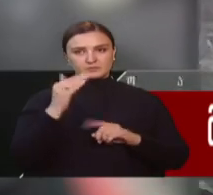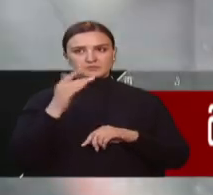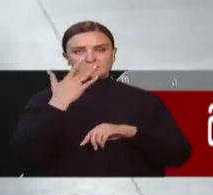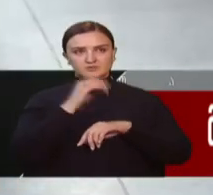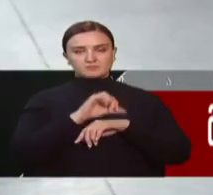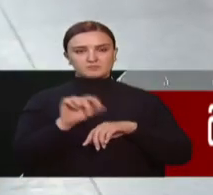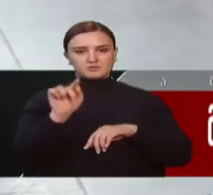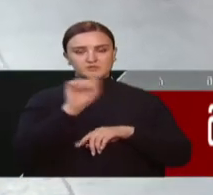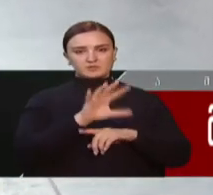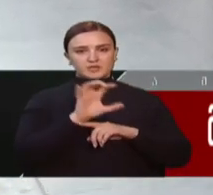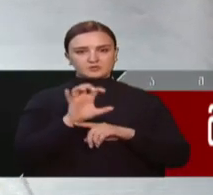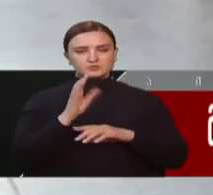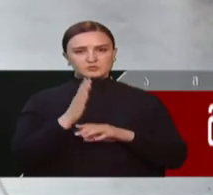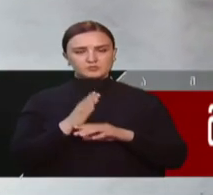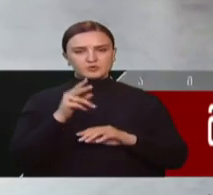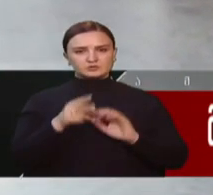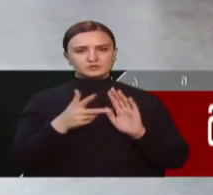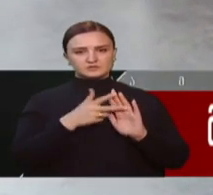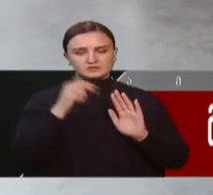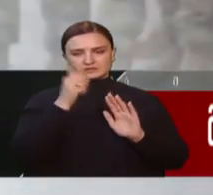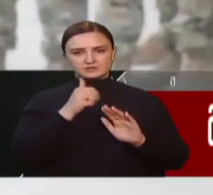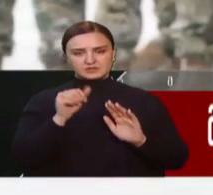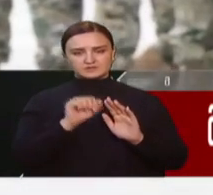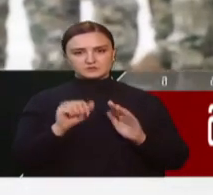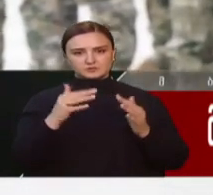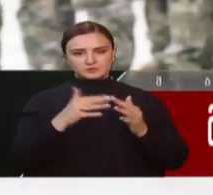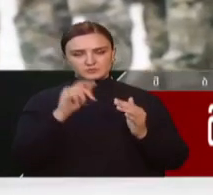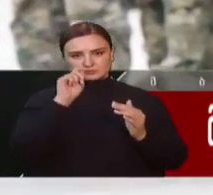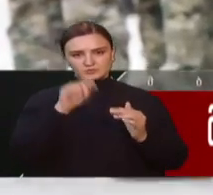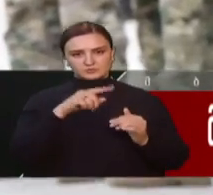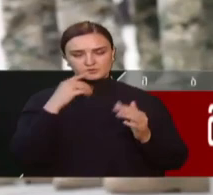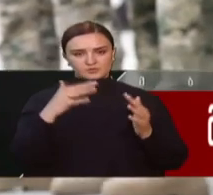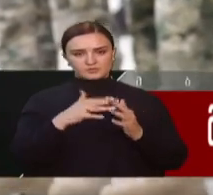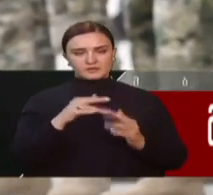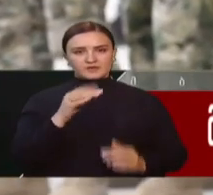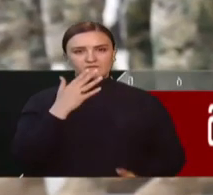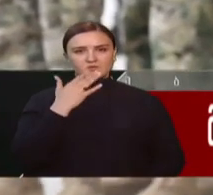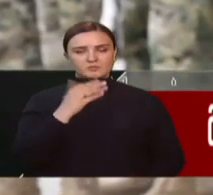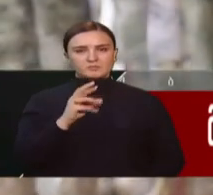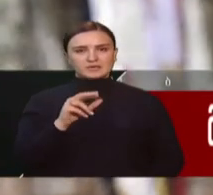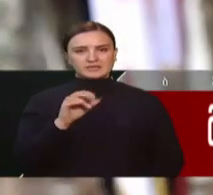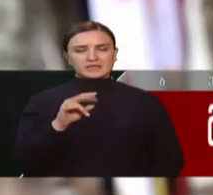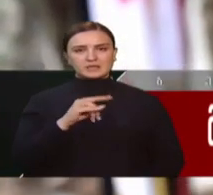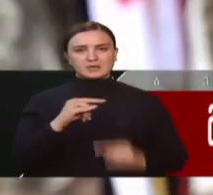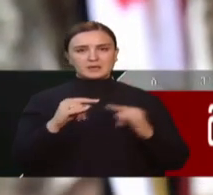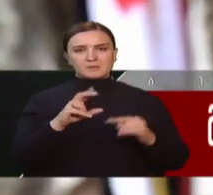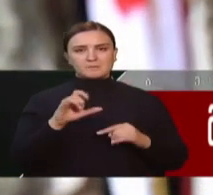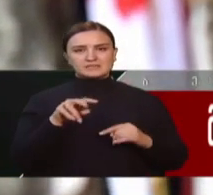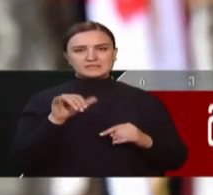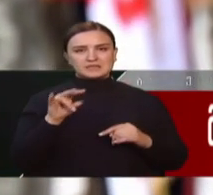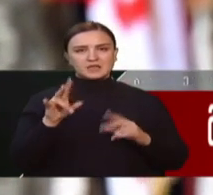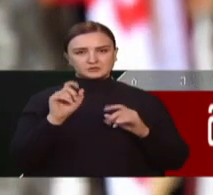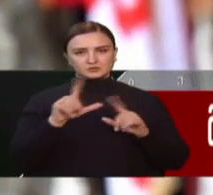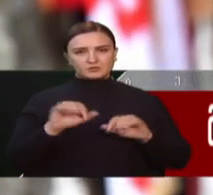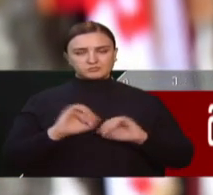garit. Gashukebuli aks 2008 tslis agvistos omi, ruset-ukrainis omi, evromaidnis moulenebi, Beslanis terakti da sva.